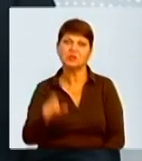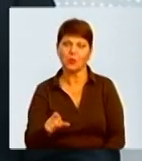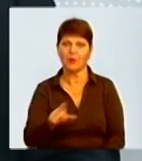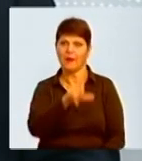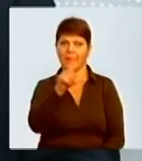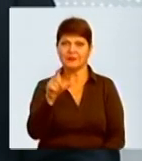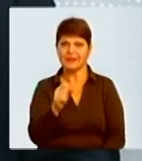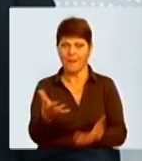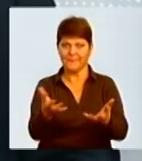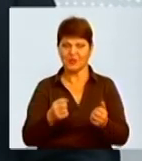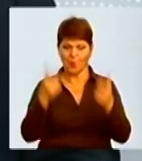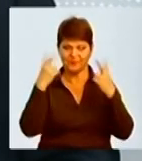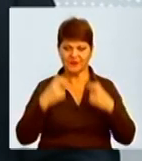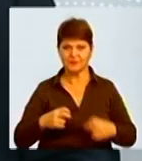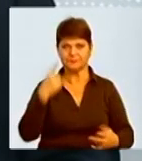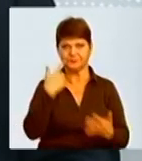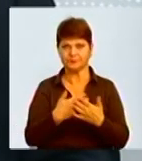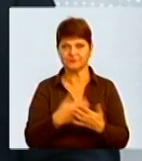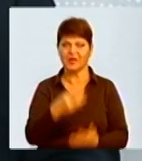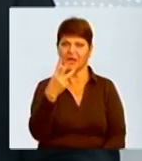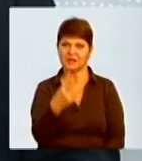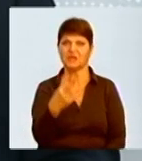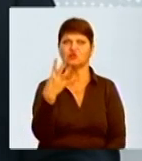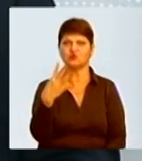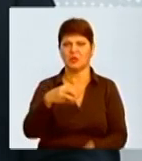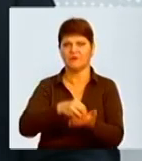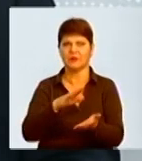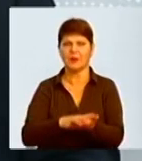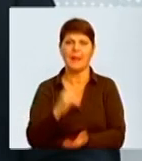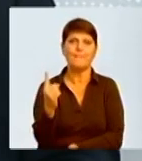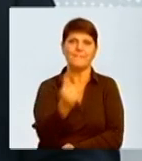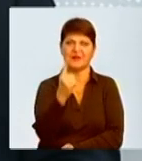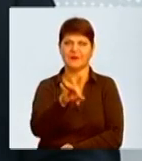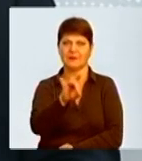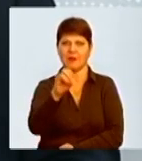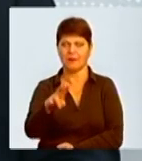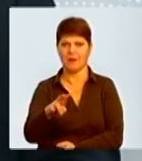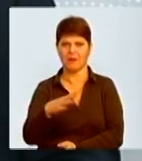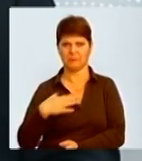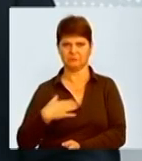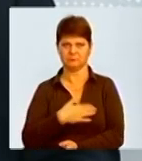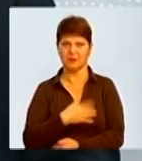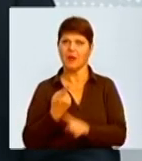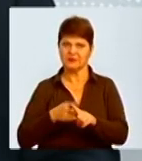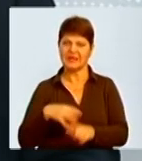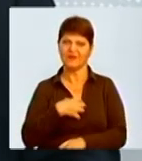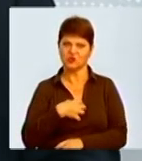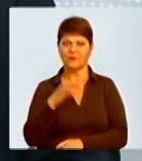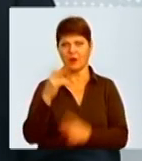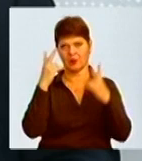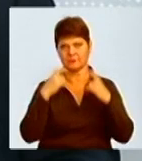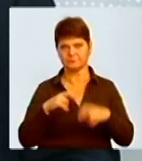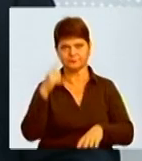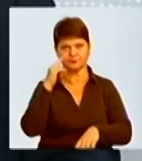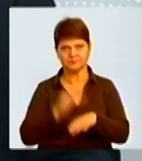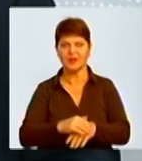прийом діагностується біля 3-4 випадків первинного раку молочної залози, що досить важливо, і діагностується біля